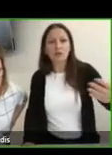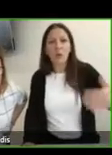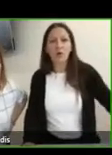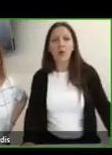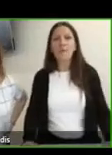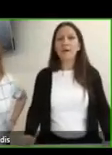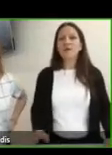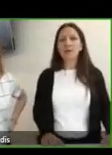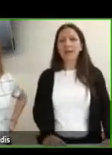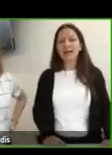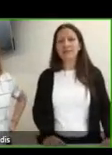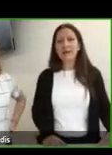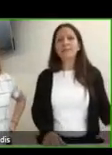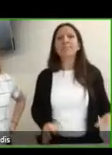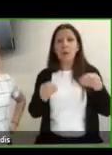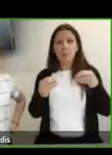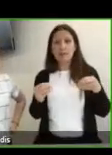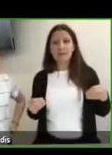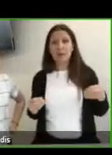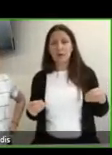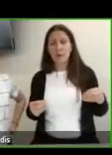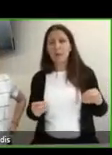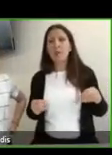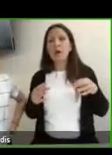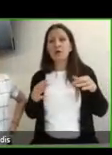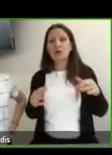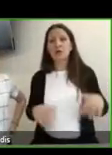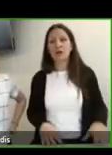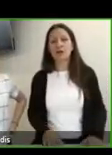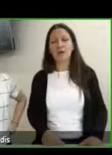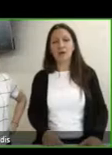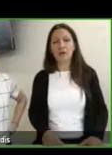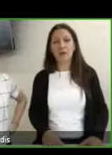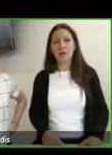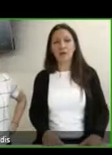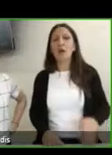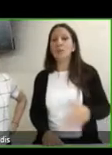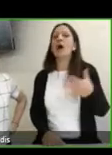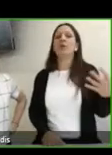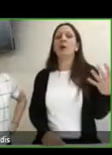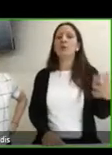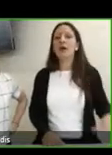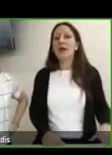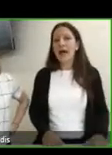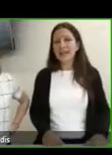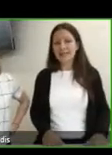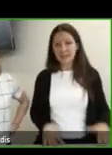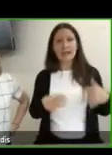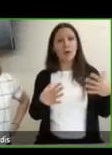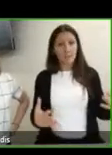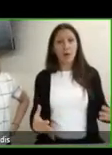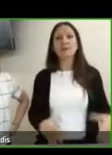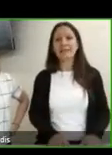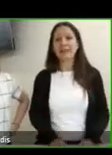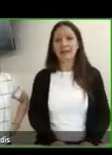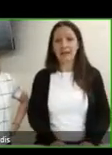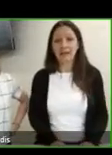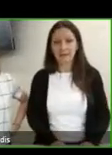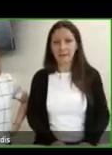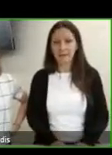ces trois groupes sont arrivés le plus proche de ou en plus grand nombre à cibler le bon